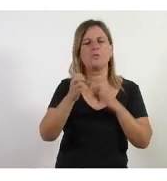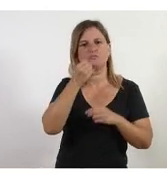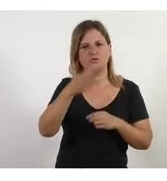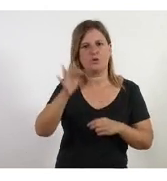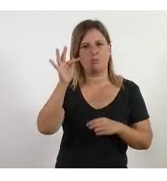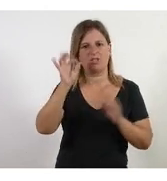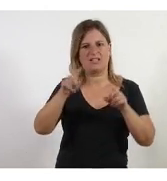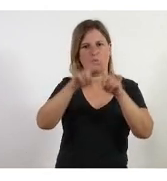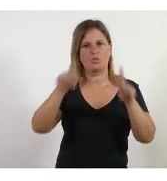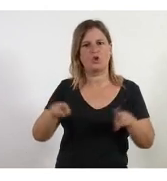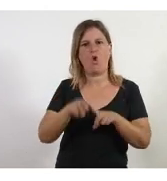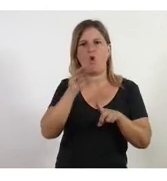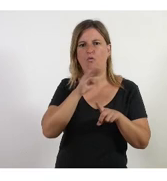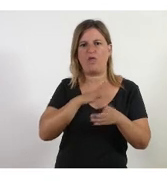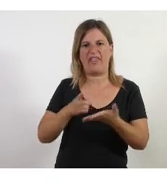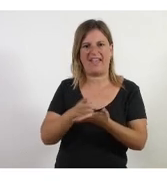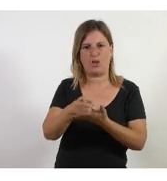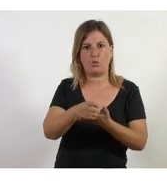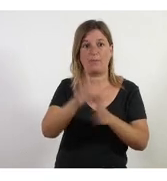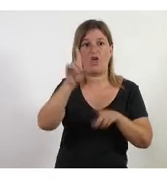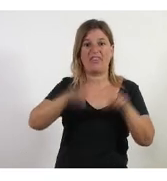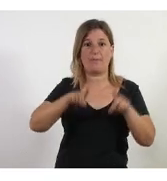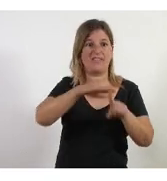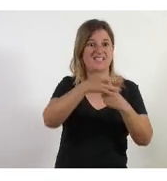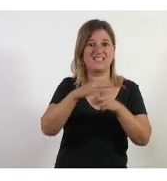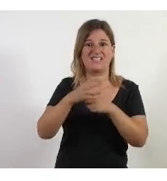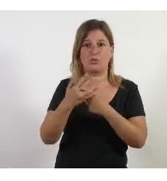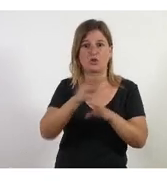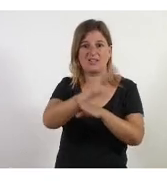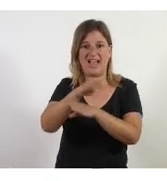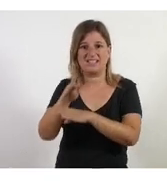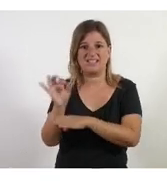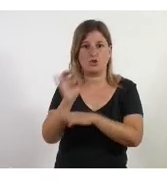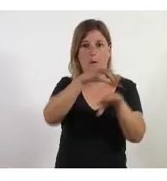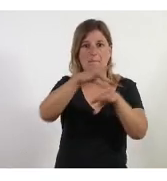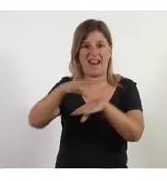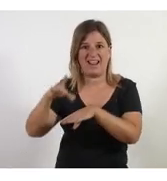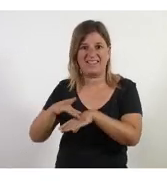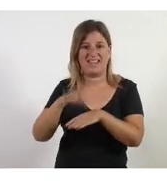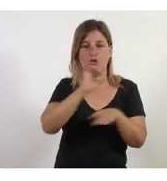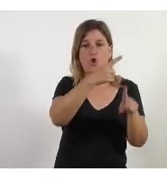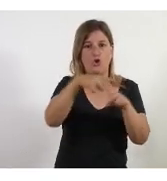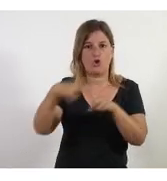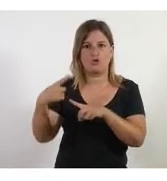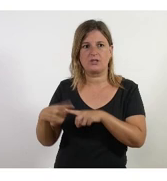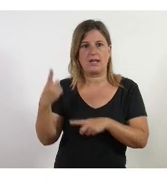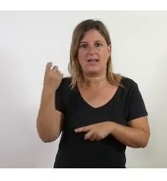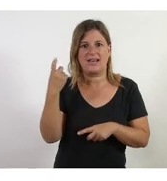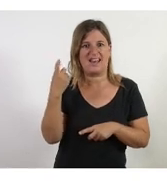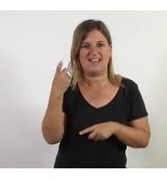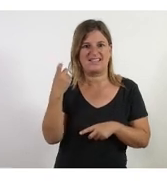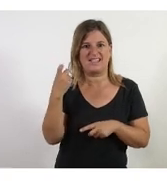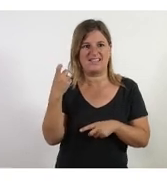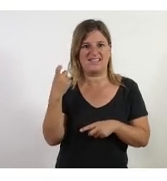situacions assistencials, els moviments, les malalties, requereixen de presència i que possiblement no hi ha una altra manera de